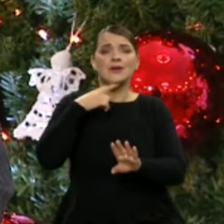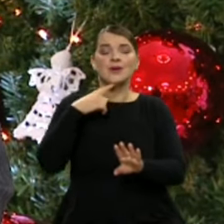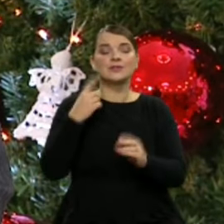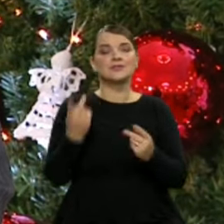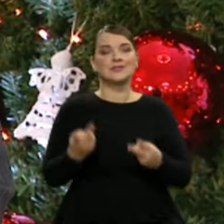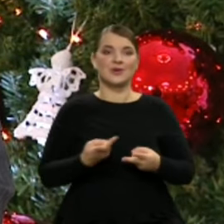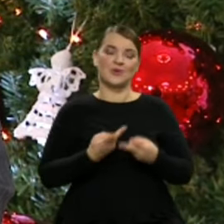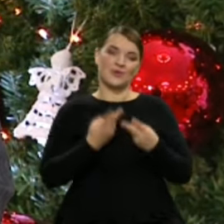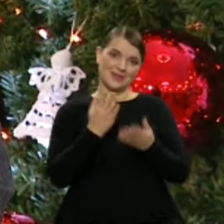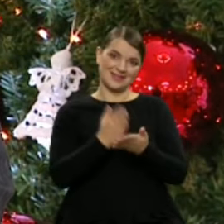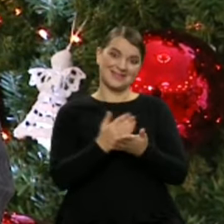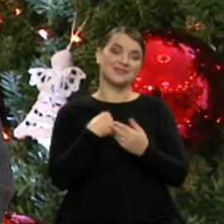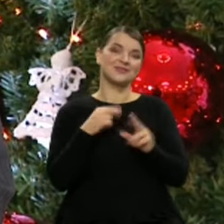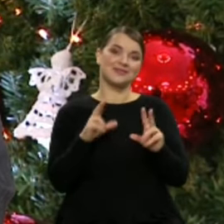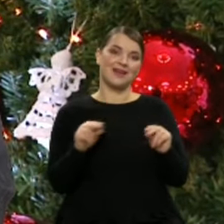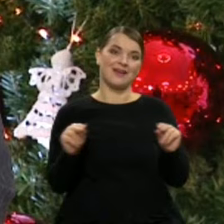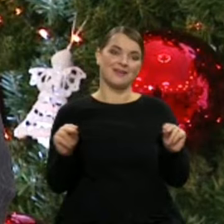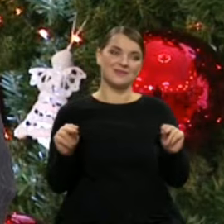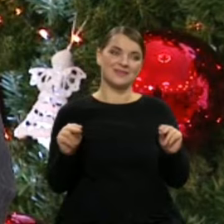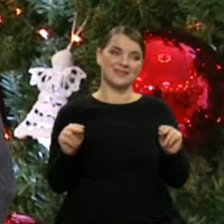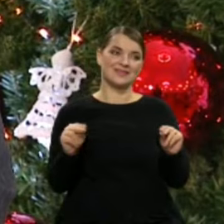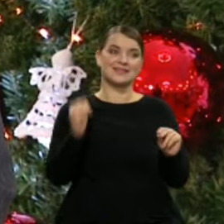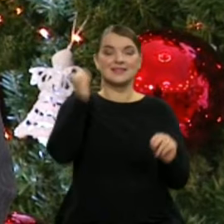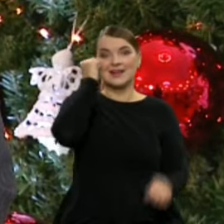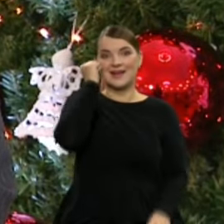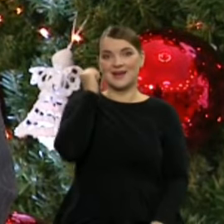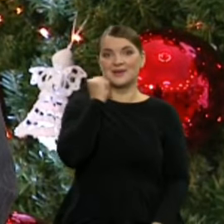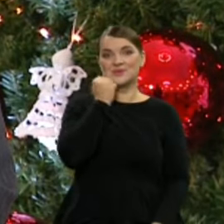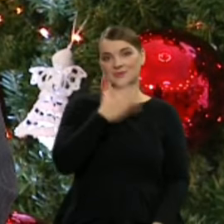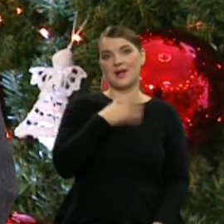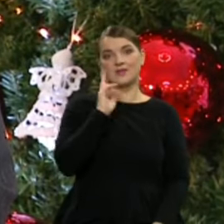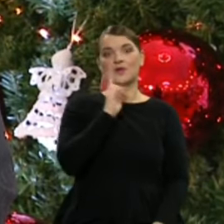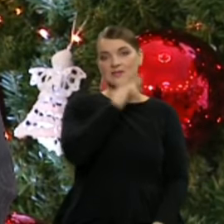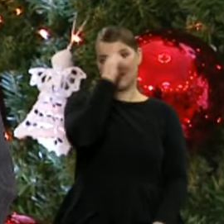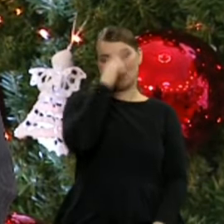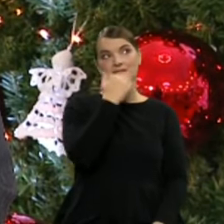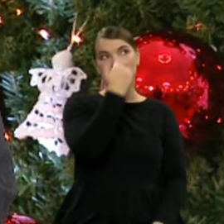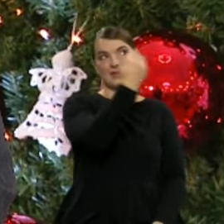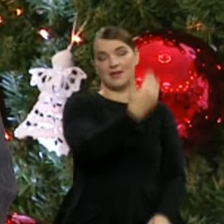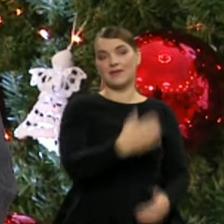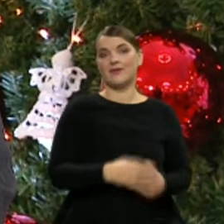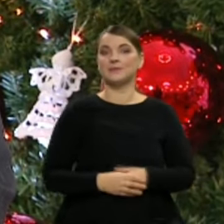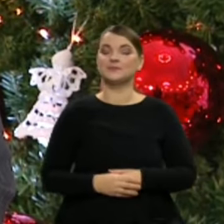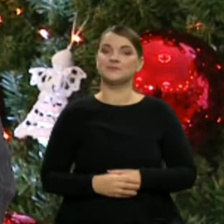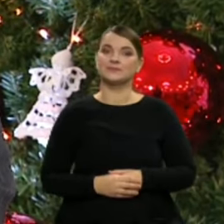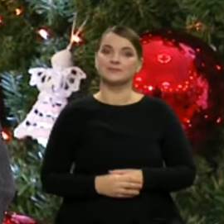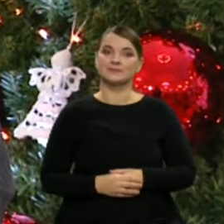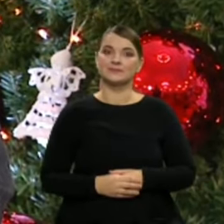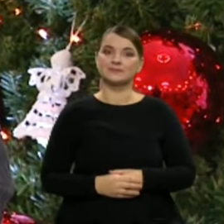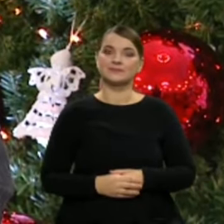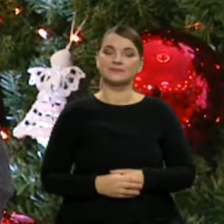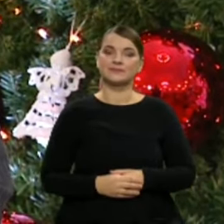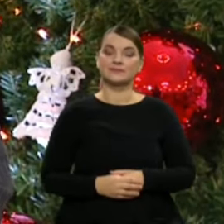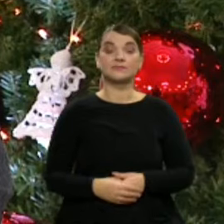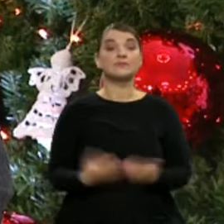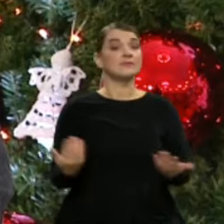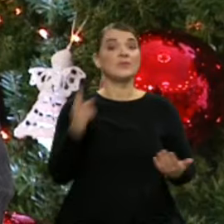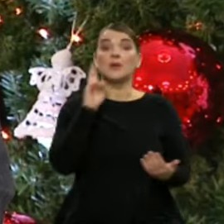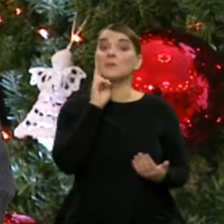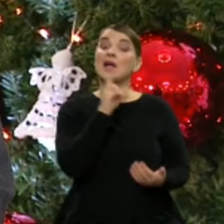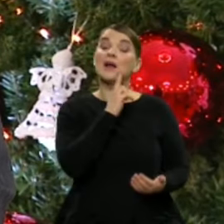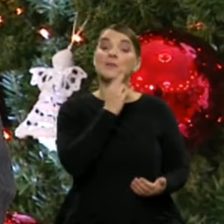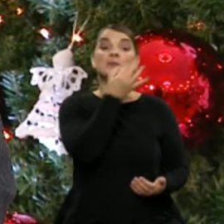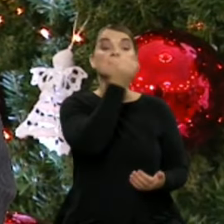Ir be galo esu laimingas ir dėkingas savo tėvams. Šiandien savo mamai jau